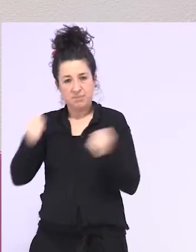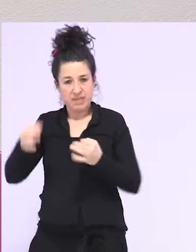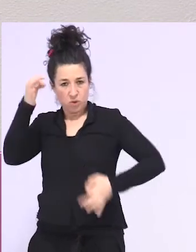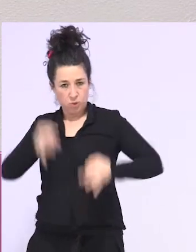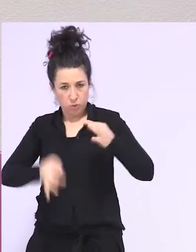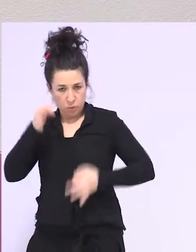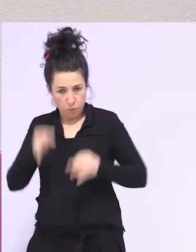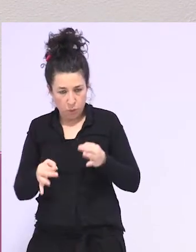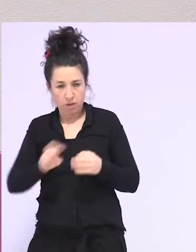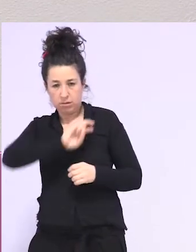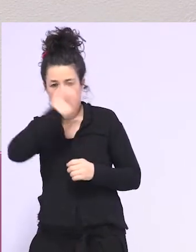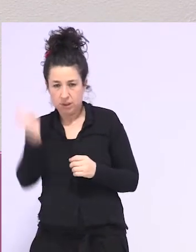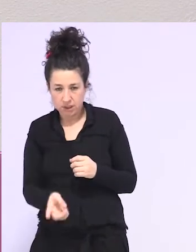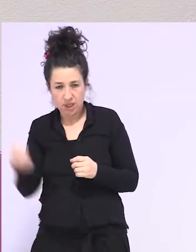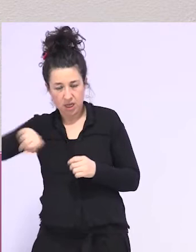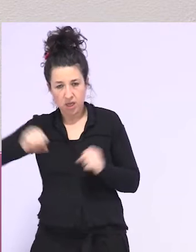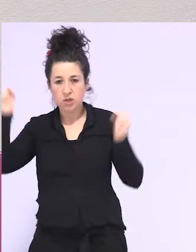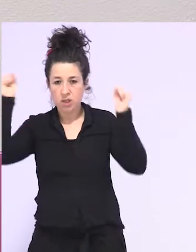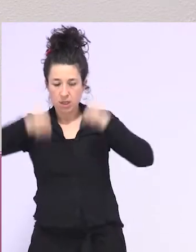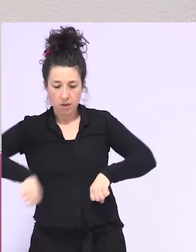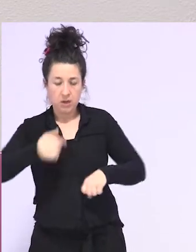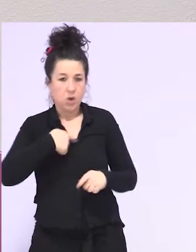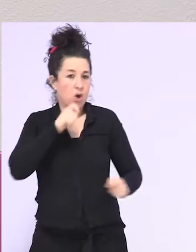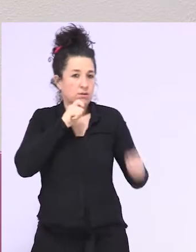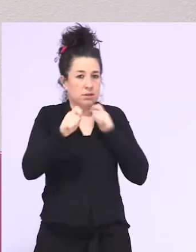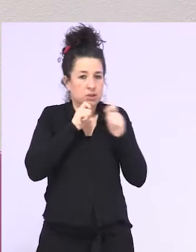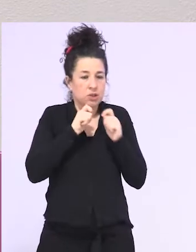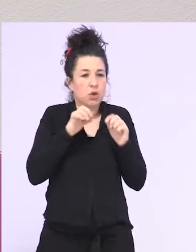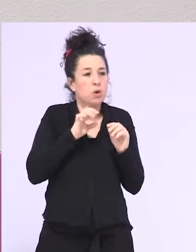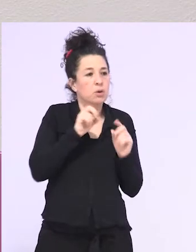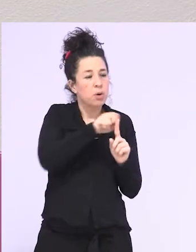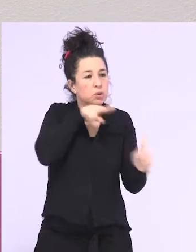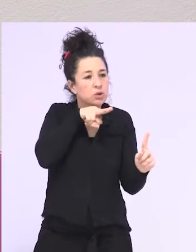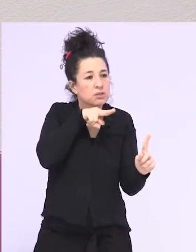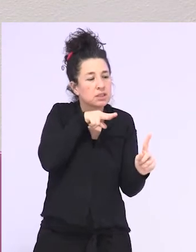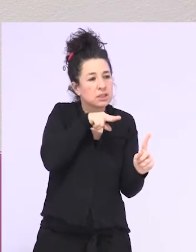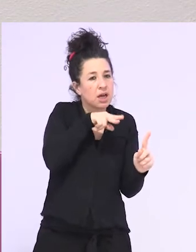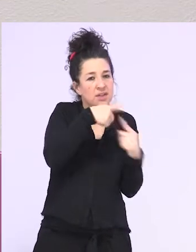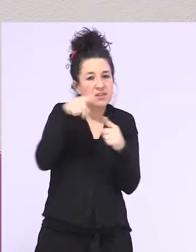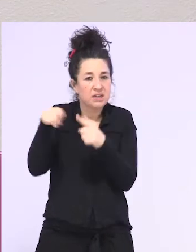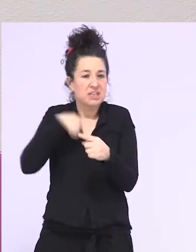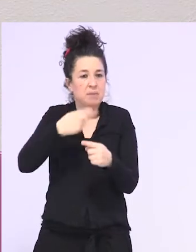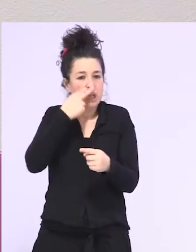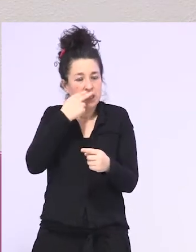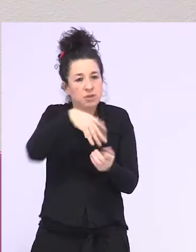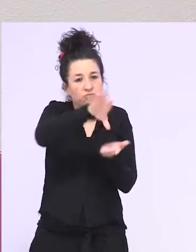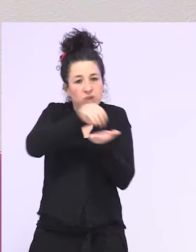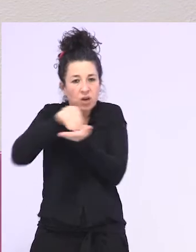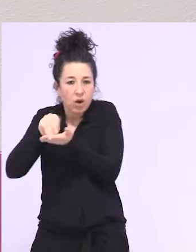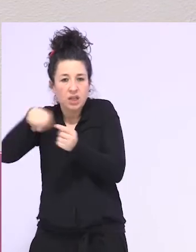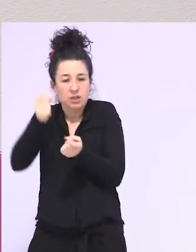ez naiz teorikoan, ere lana da interesgarriak iruditzen zaizkidan perspektibak batzea, eta hoiekin horrelako kontakizun bat osatzea, ez?